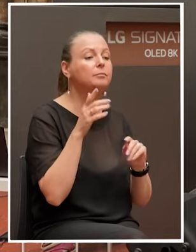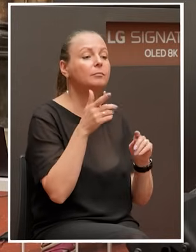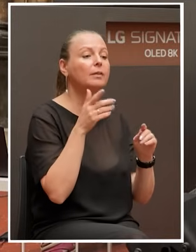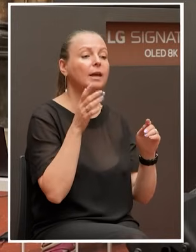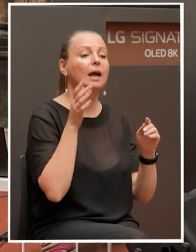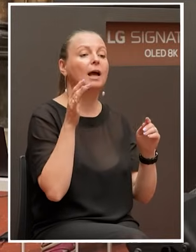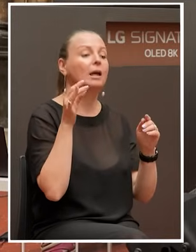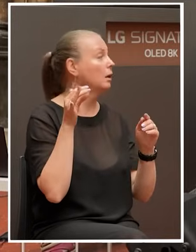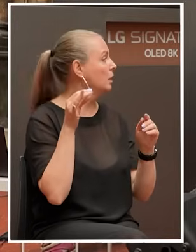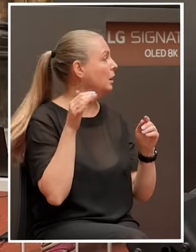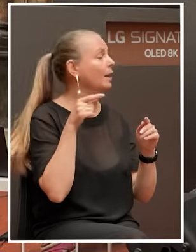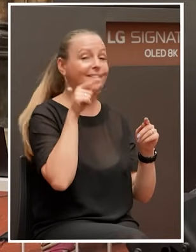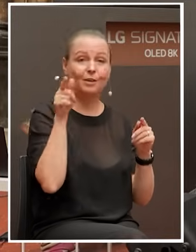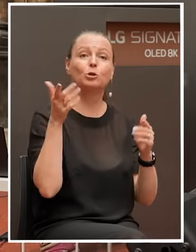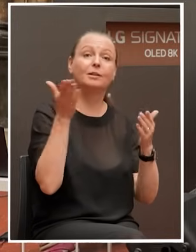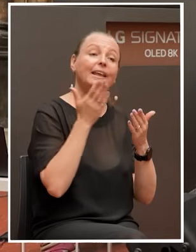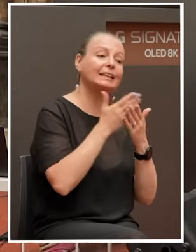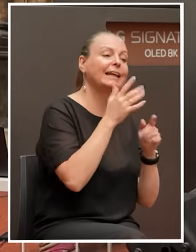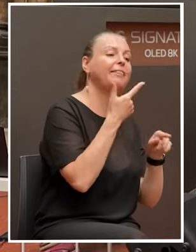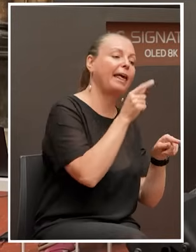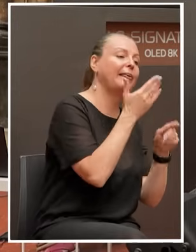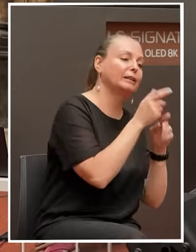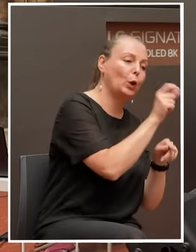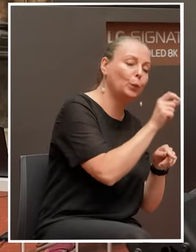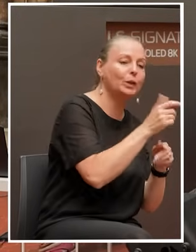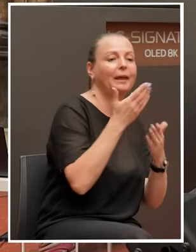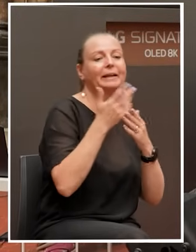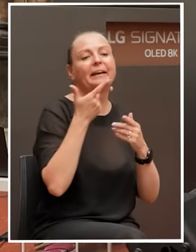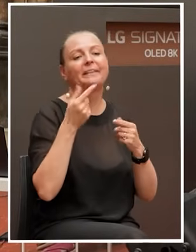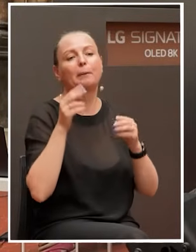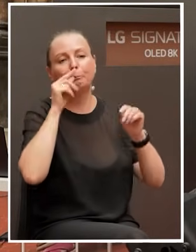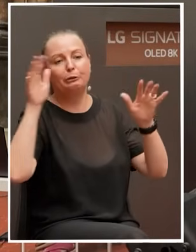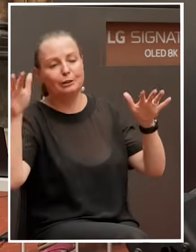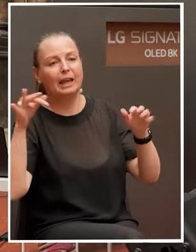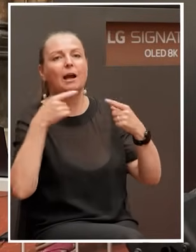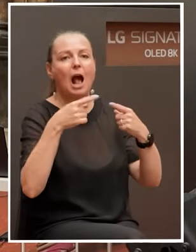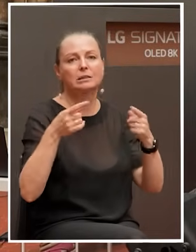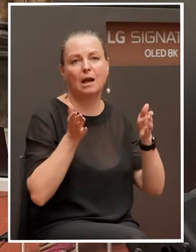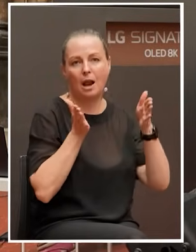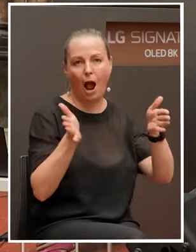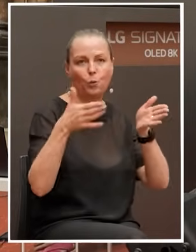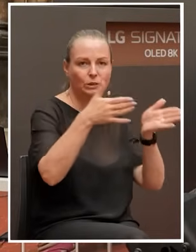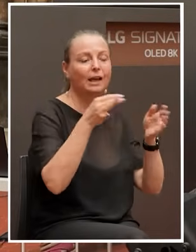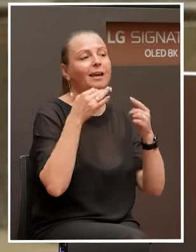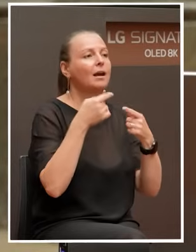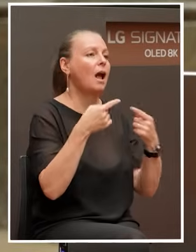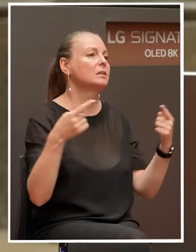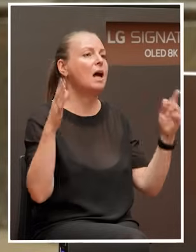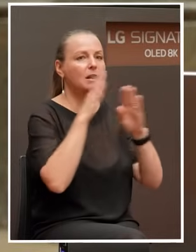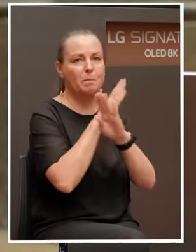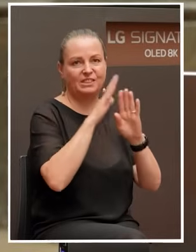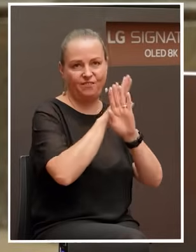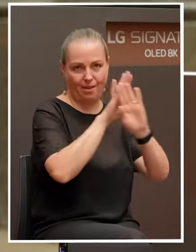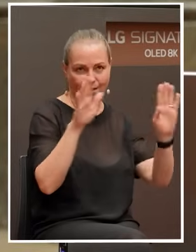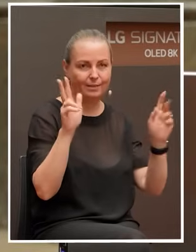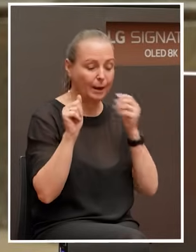разворота, ну, там есть птички, и люди, и различные ракурсы, так и с точки зрения атмосферных эффектов. И надо